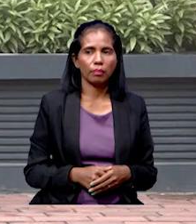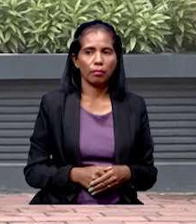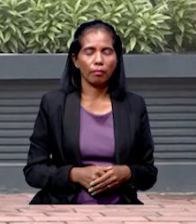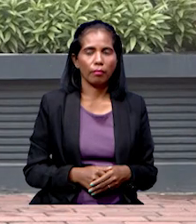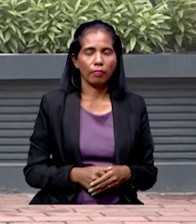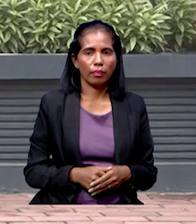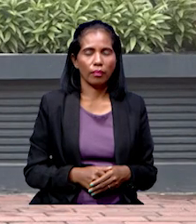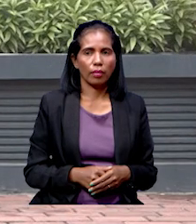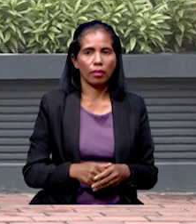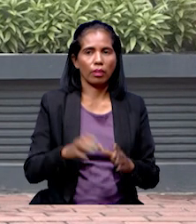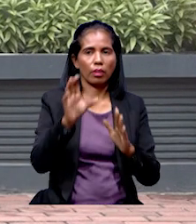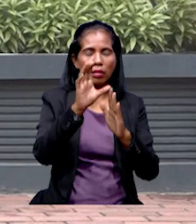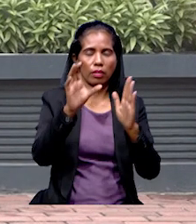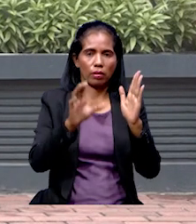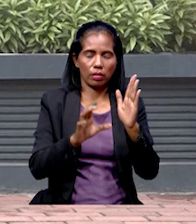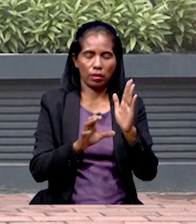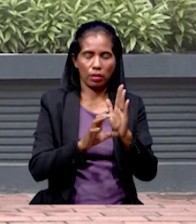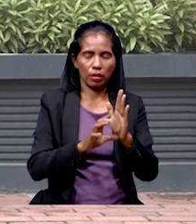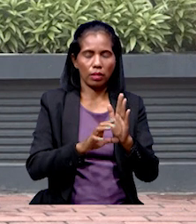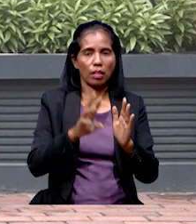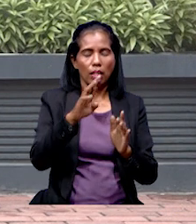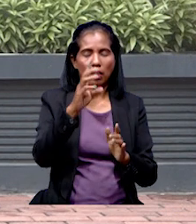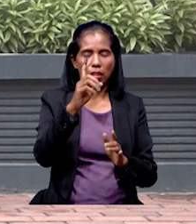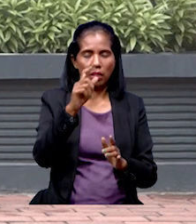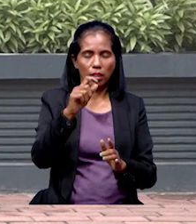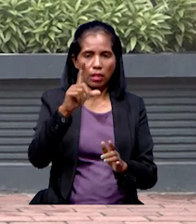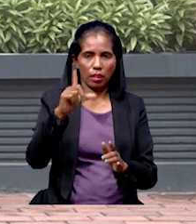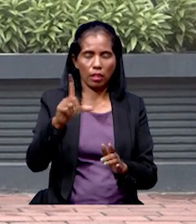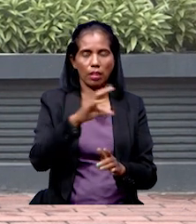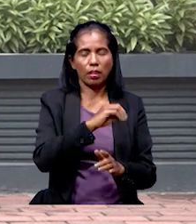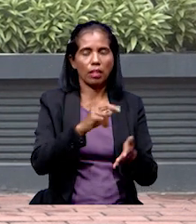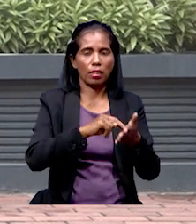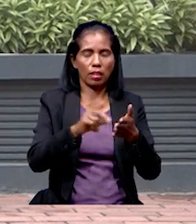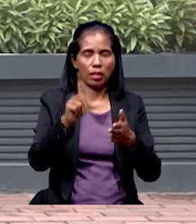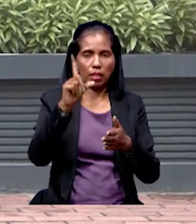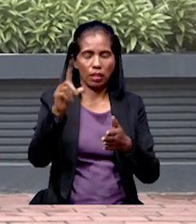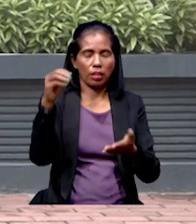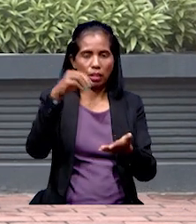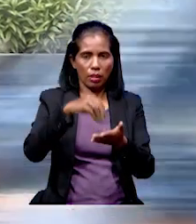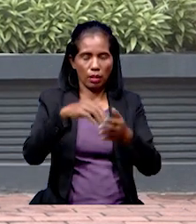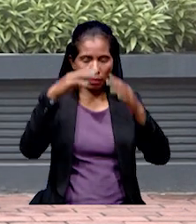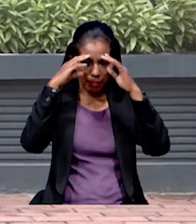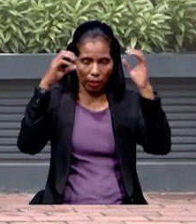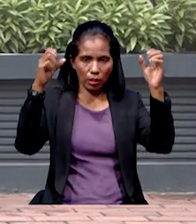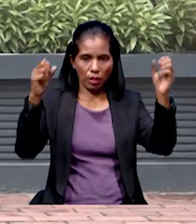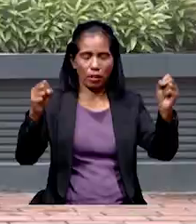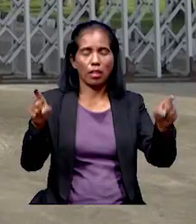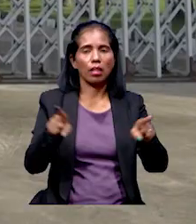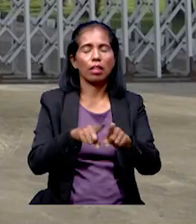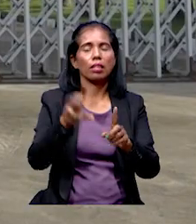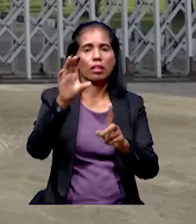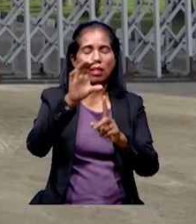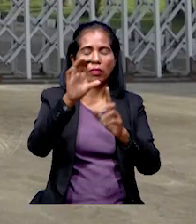Konstitusi Republika Demokratika Timor Leste artigu hitunu resing hat aline ida hatur Presidente Republika mak chefe